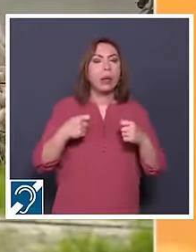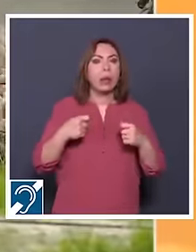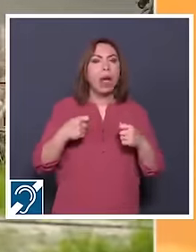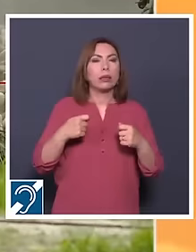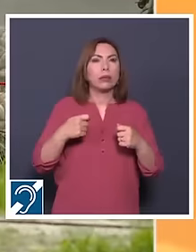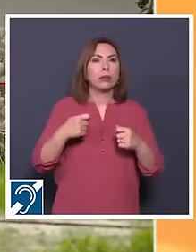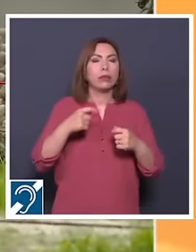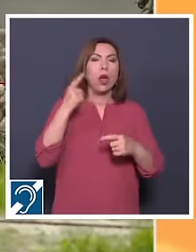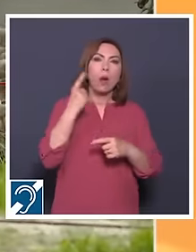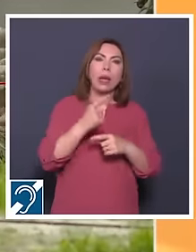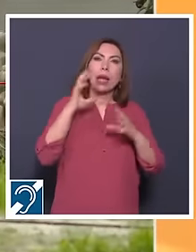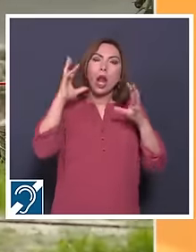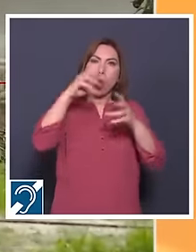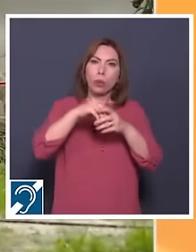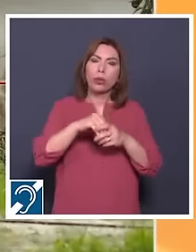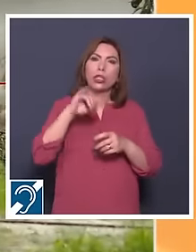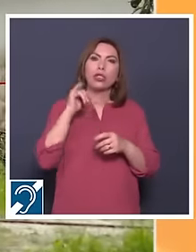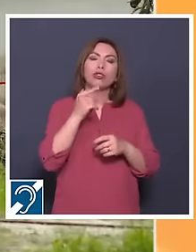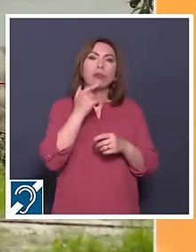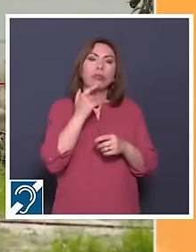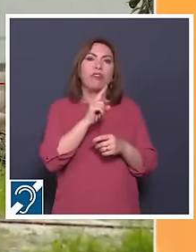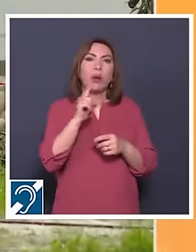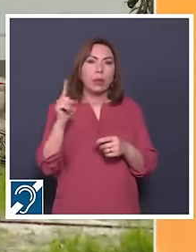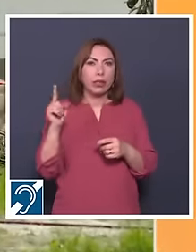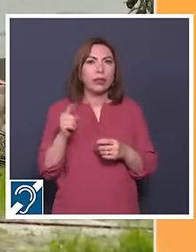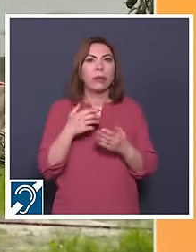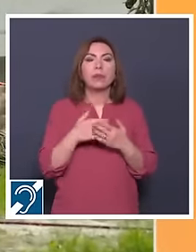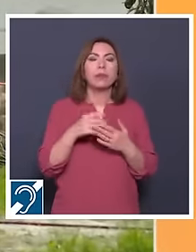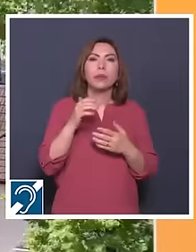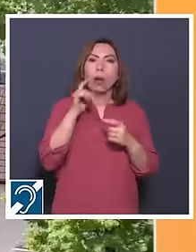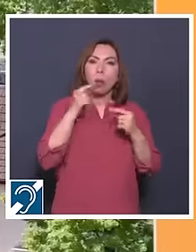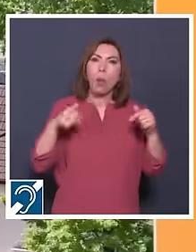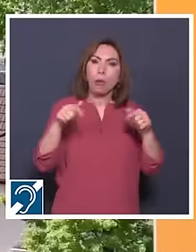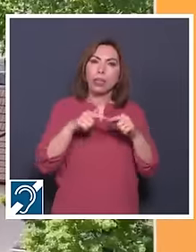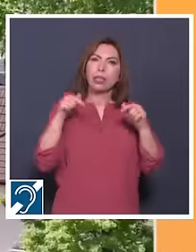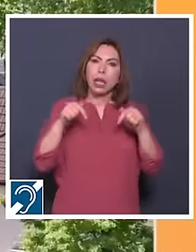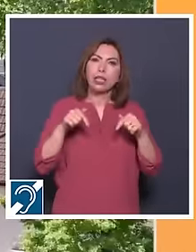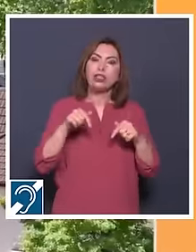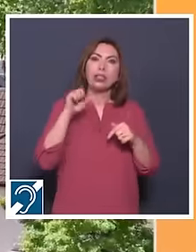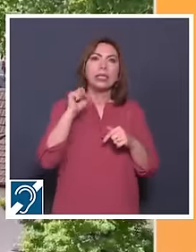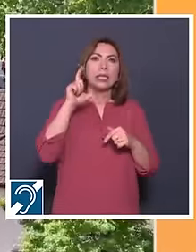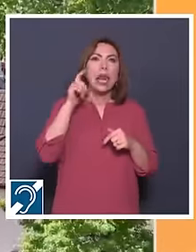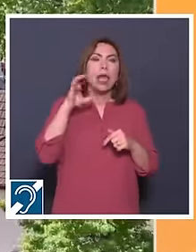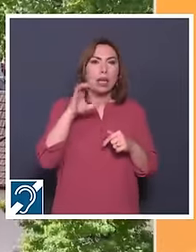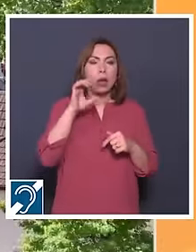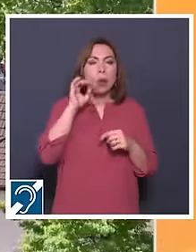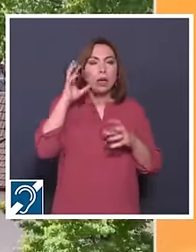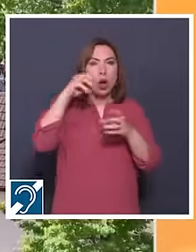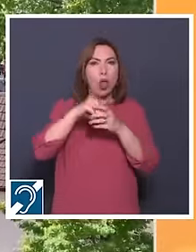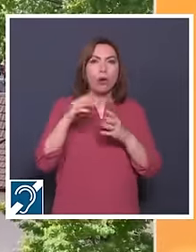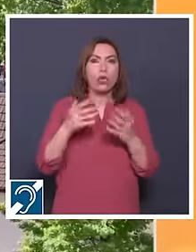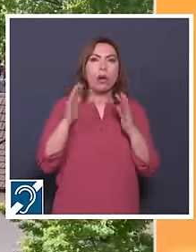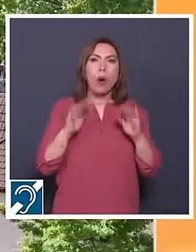de locuințe, cât și pe cele facultative, și asta pentru că oameni de aici, din Slănic, localnici care au avut